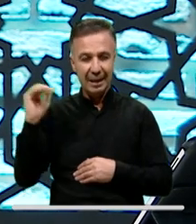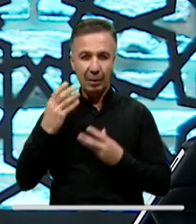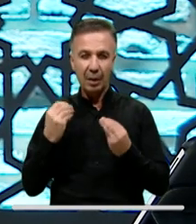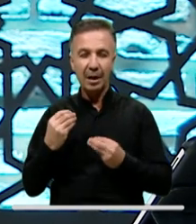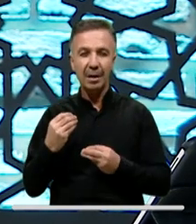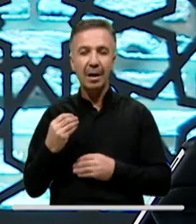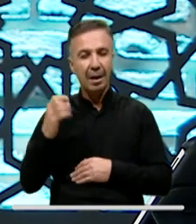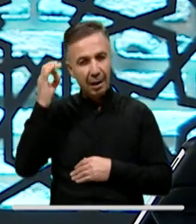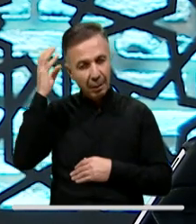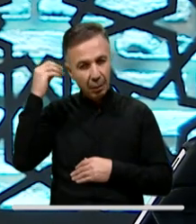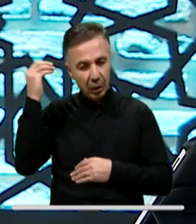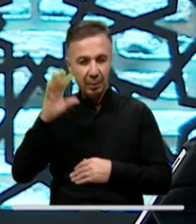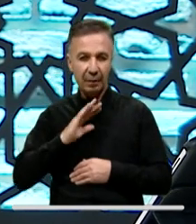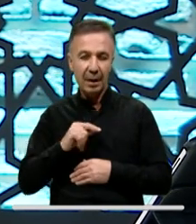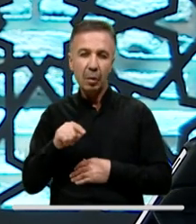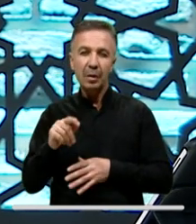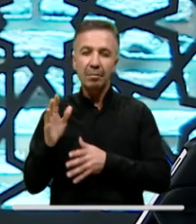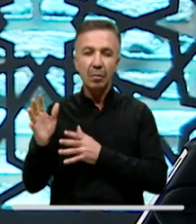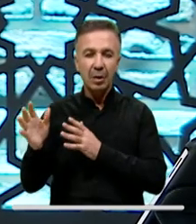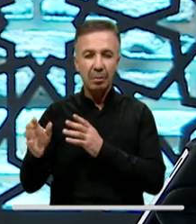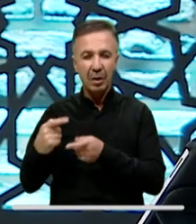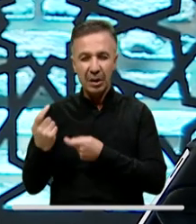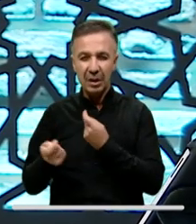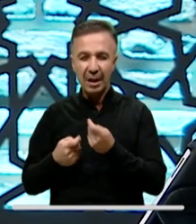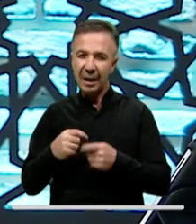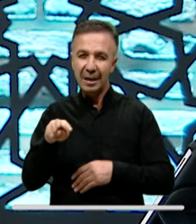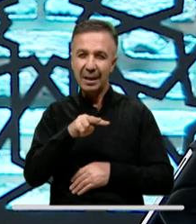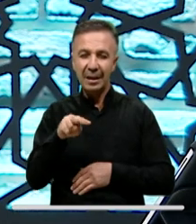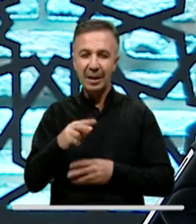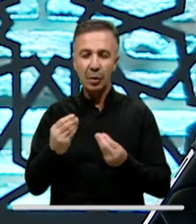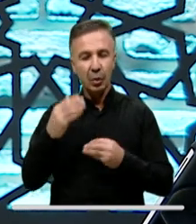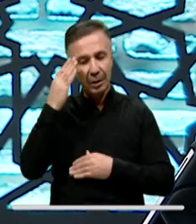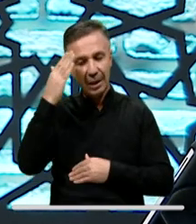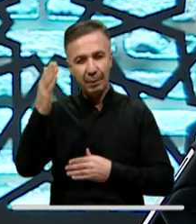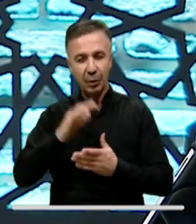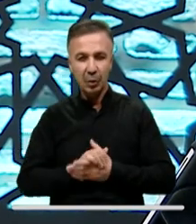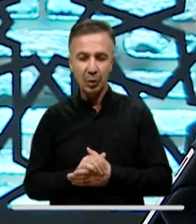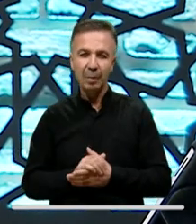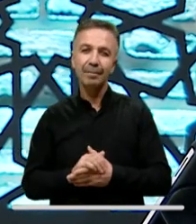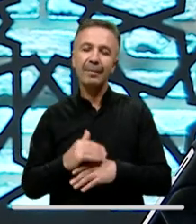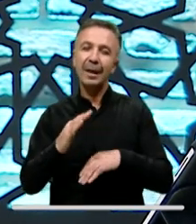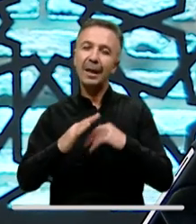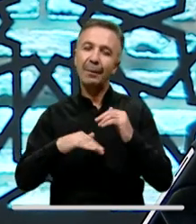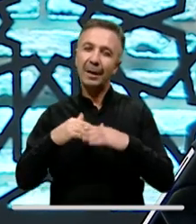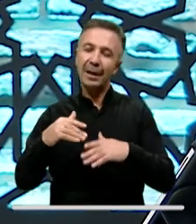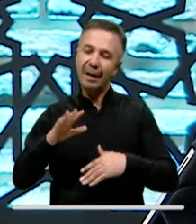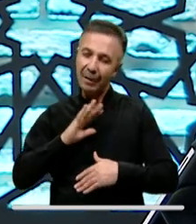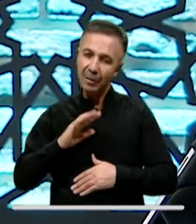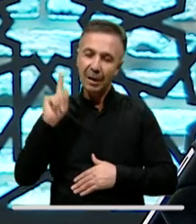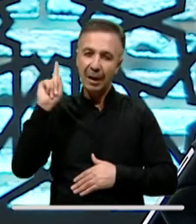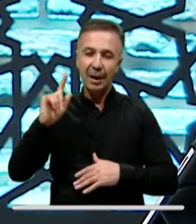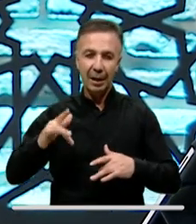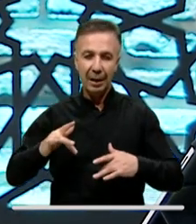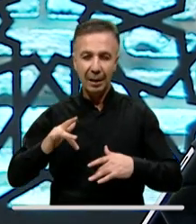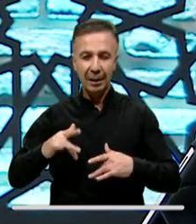Mahmut abimiz var. Onlar da bu işin öncülerinden, her ikisine de çok çok selam ediyoruz. Emekleri var olsun. Allah sağlık